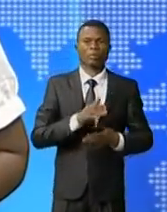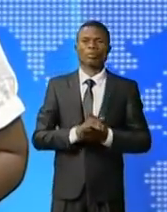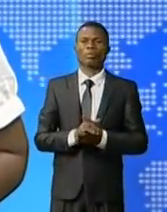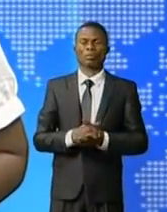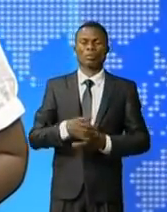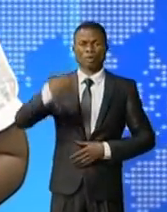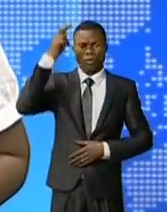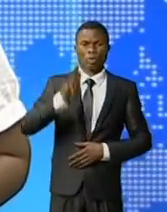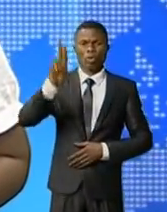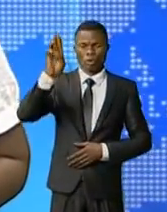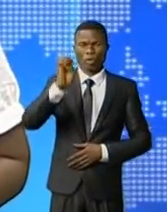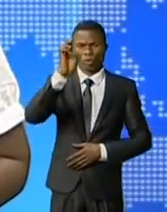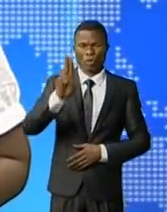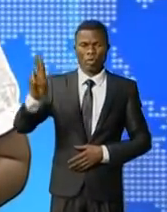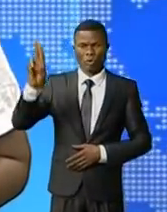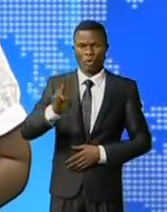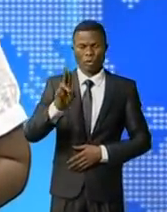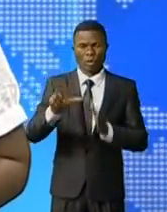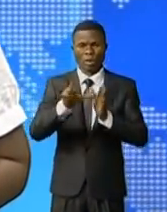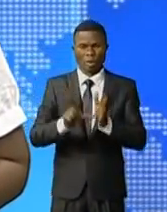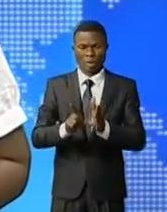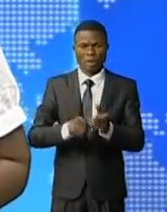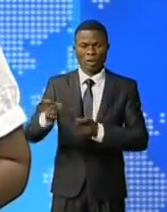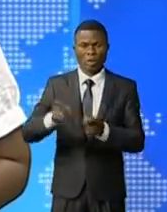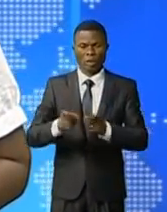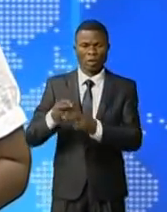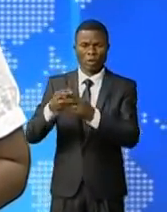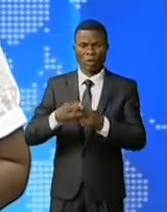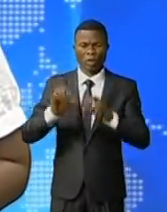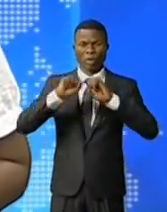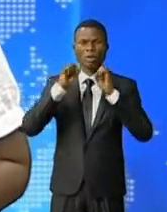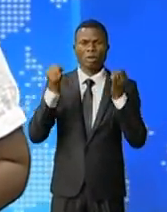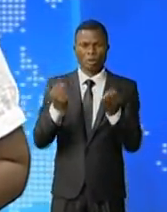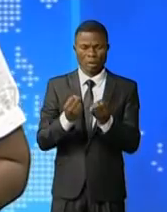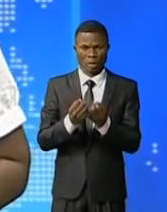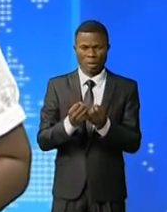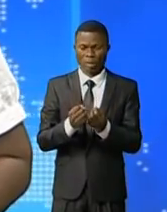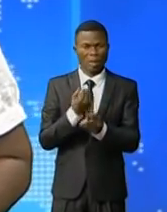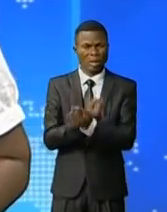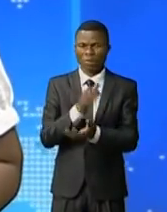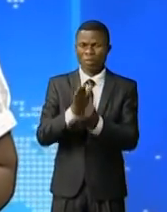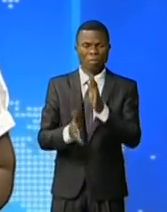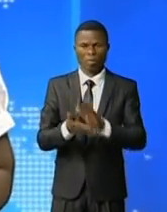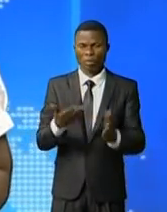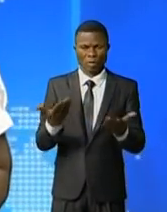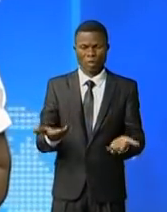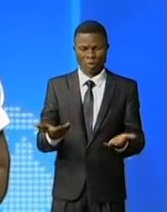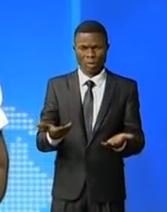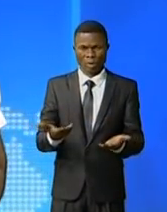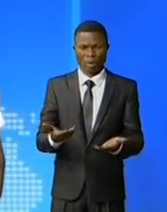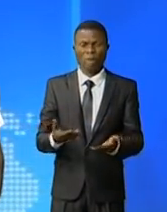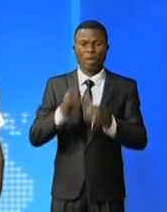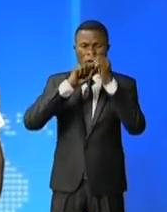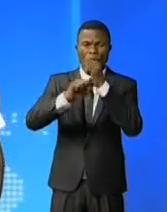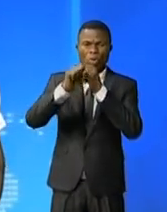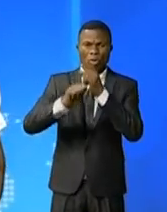Dans le Haut-Ouélé, la loi sur le régime général de la sécurité sociale n'est pas du tout respectée dans la ville d'Isiro. Une